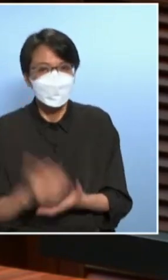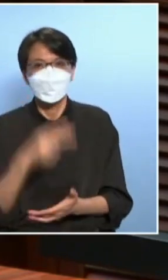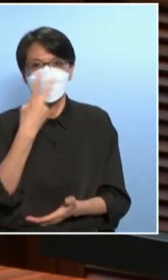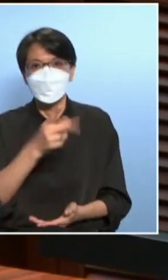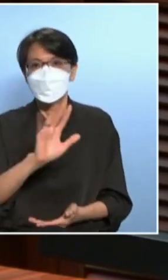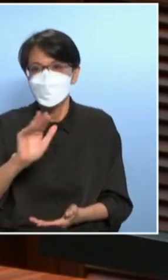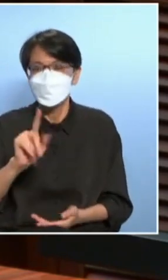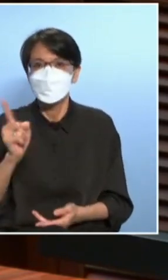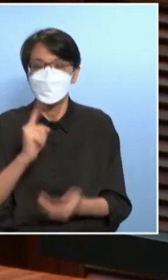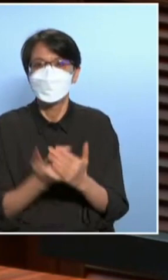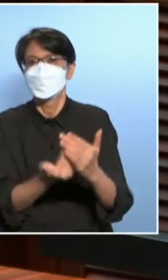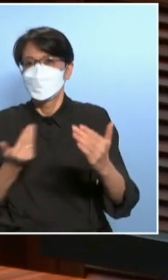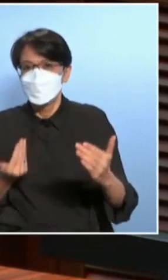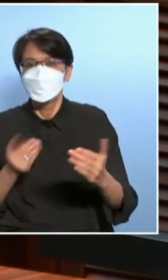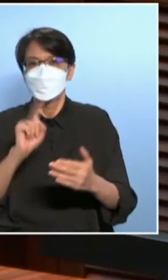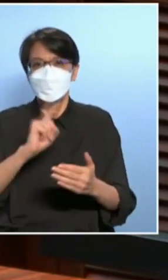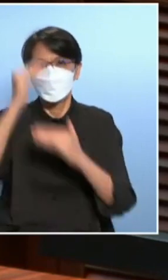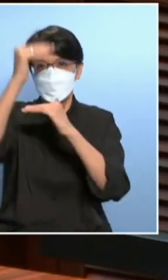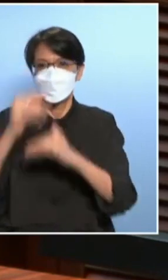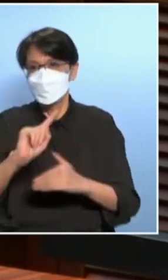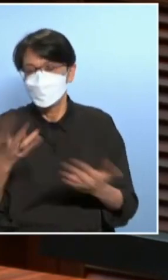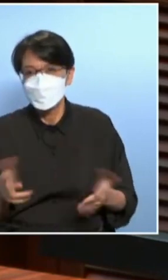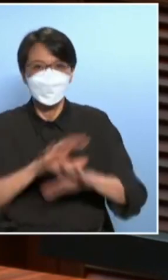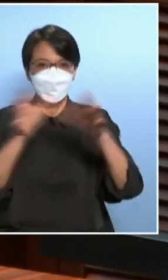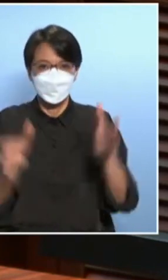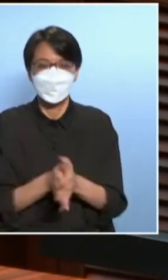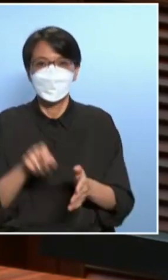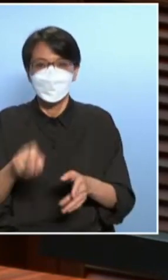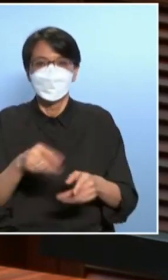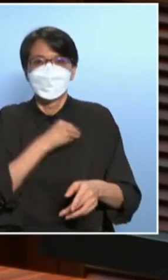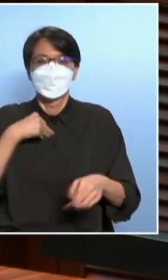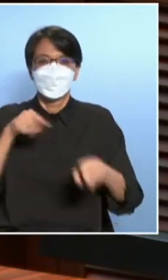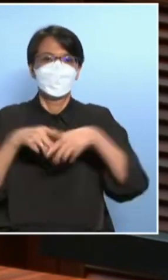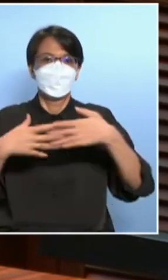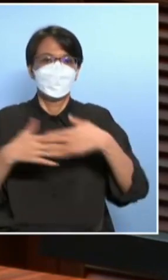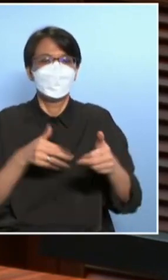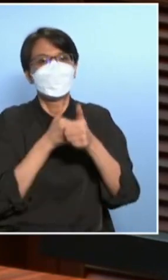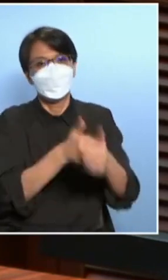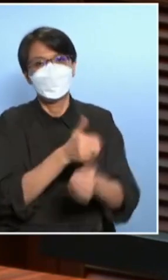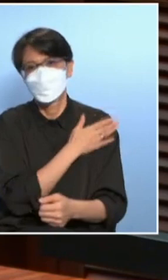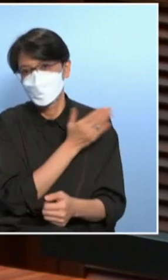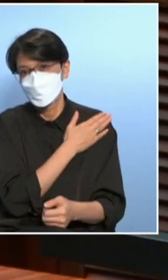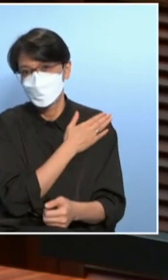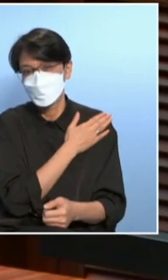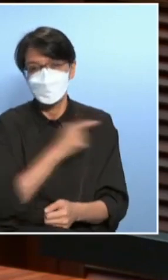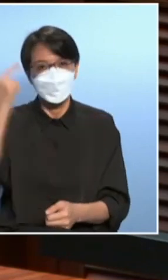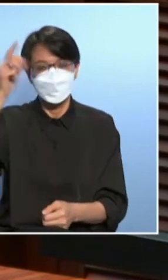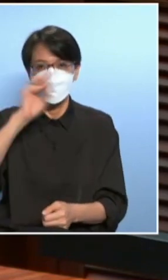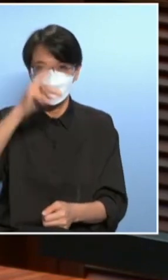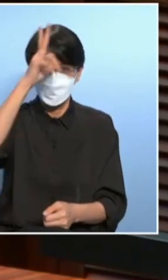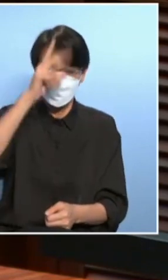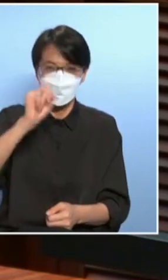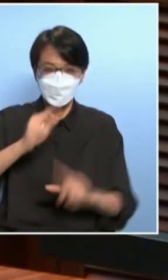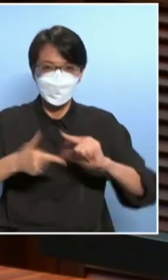探病啊？探病前有做咩檢測手續啊？呢啲全部都由呢啲前線嘅醫護跟進嘅。咁想問一問政府有冇